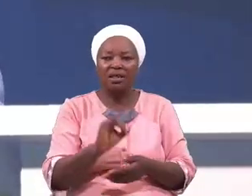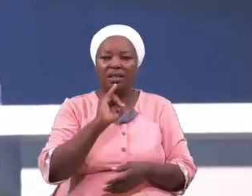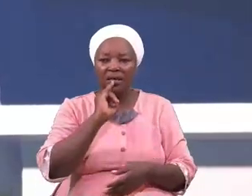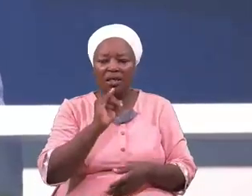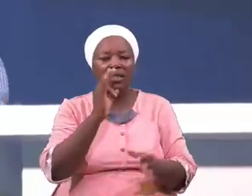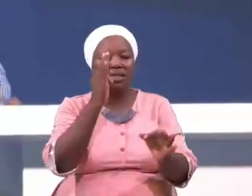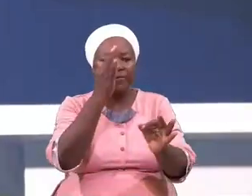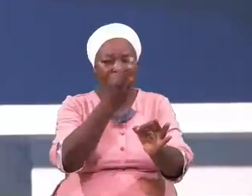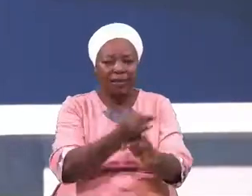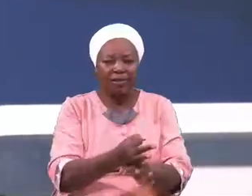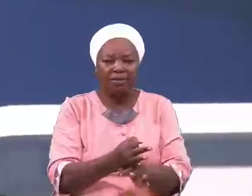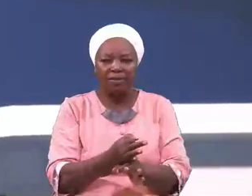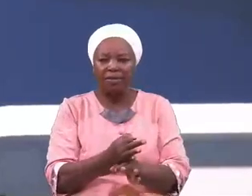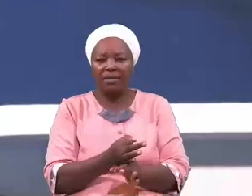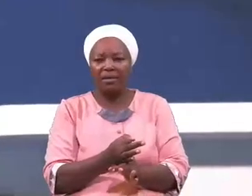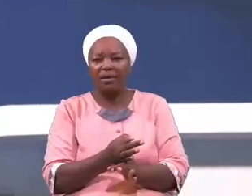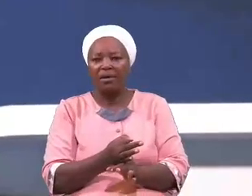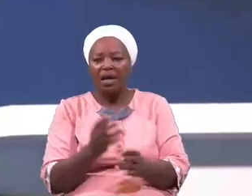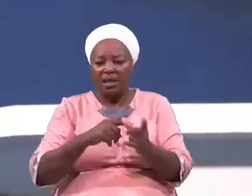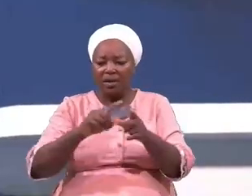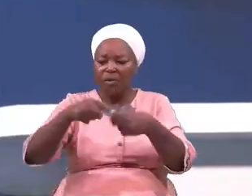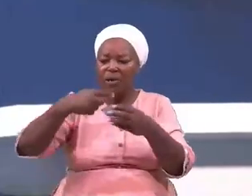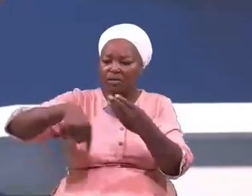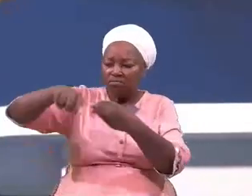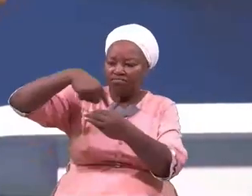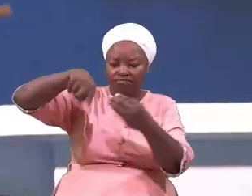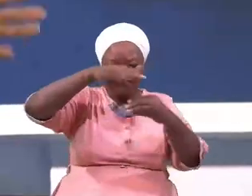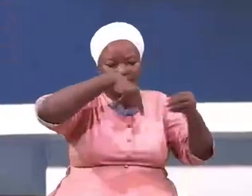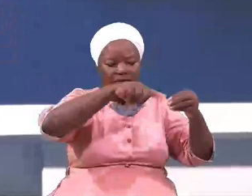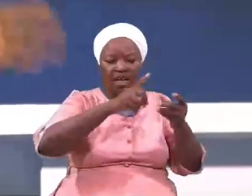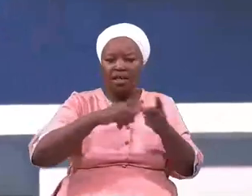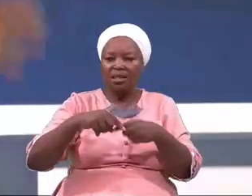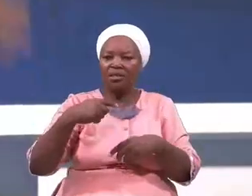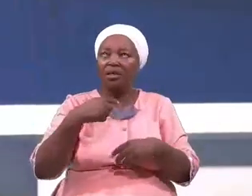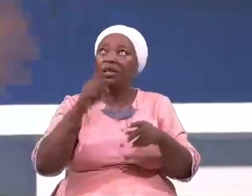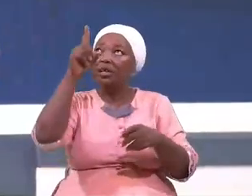c'est ça qui est la foi. Ils ont fait le tour.